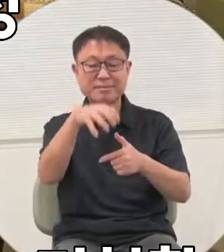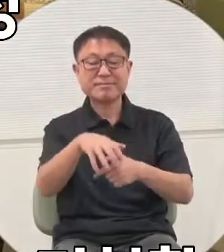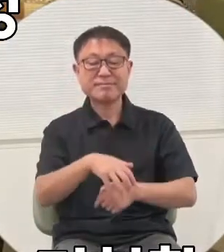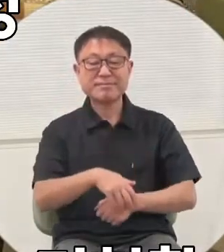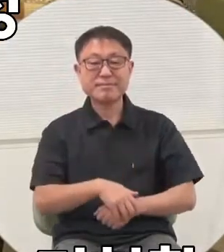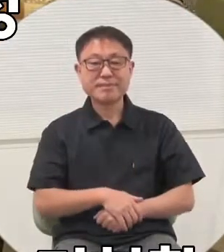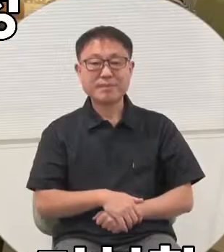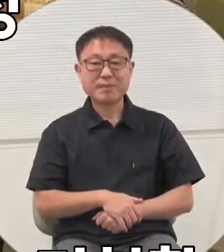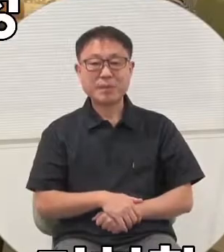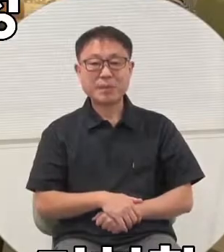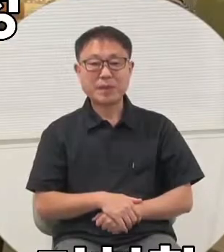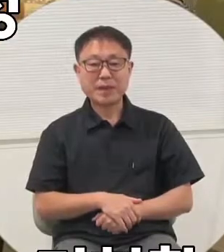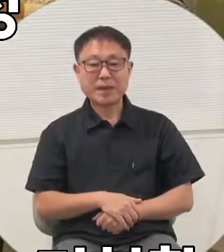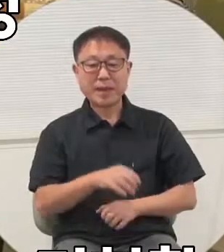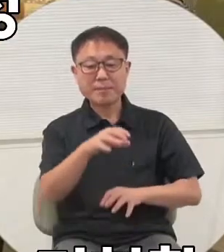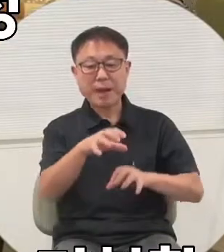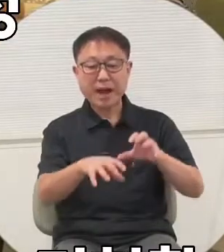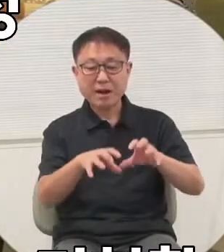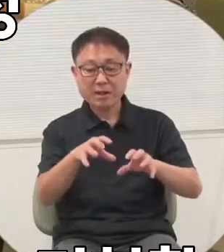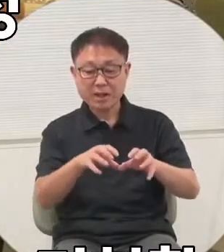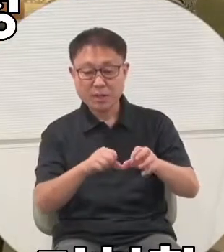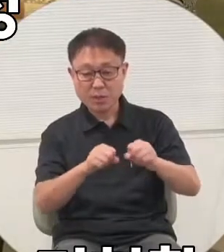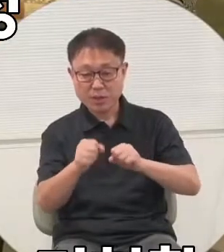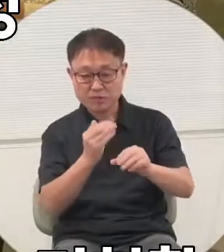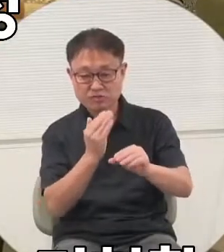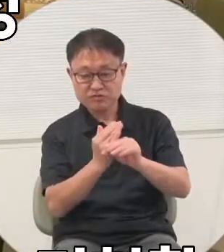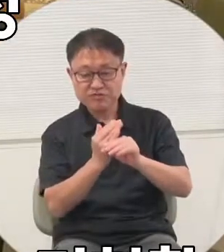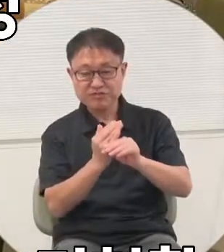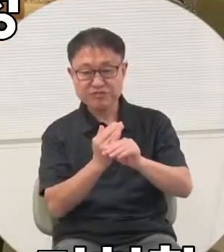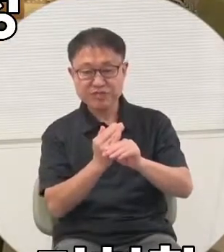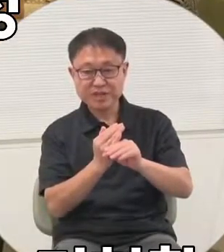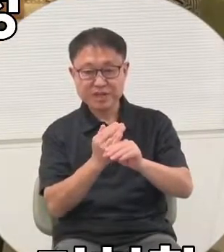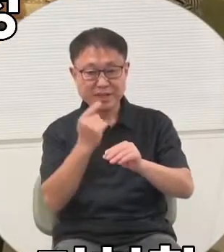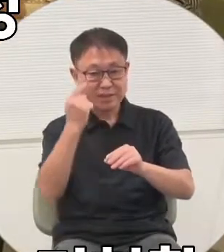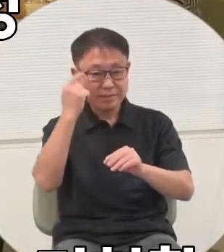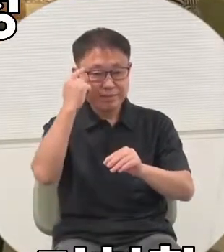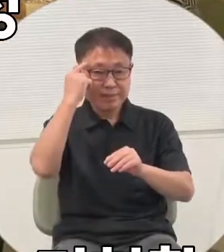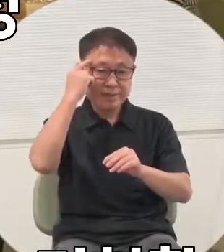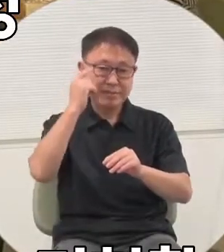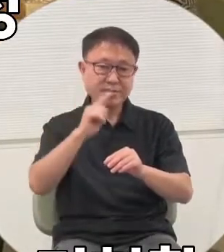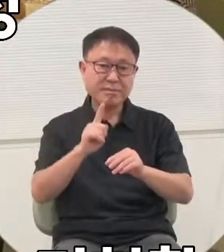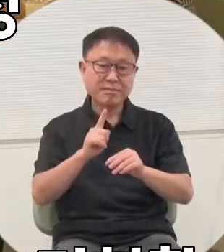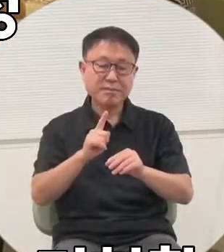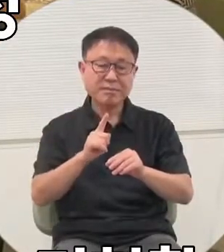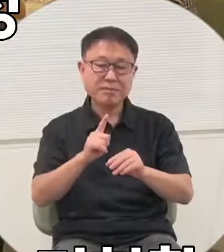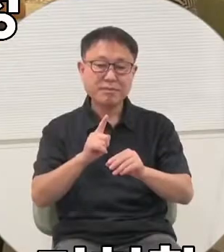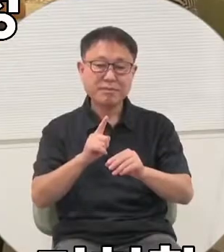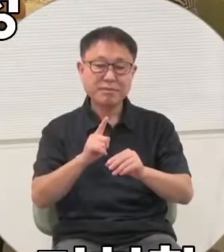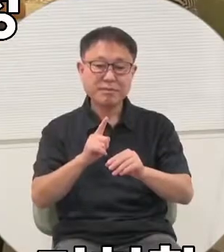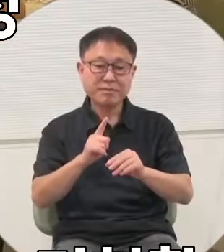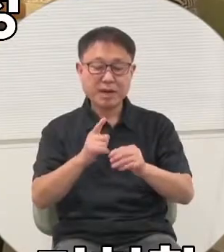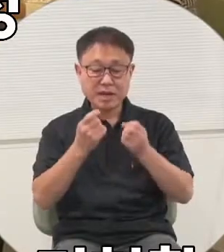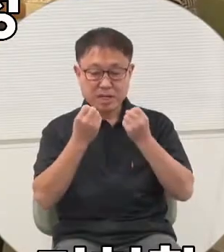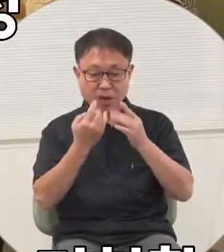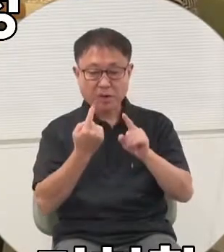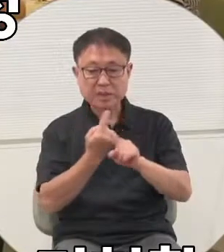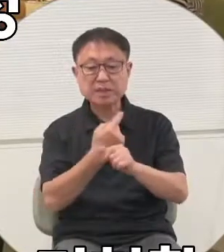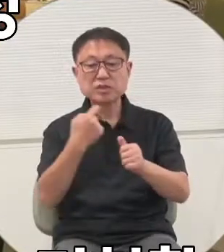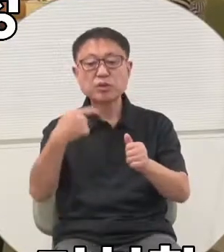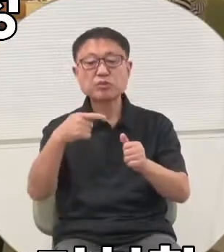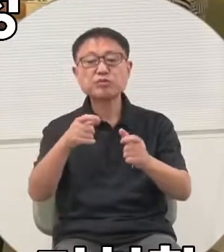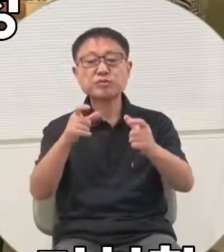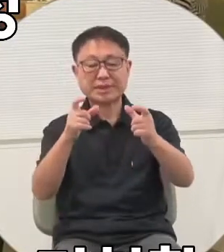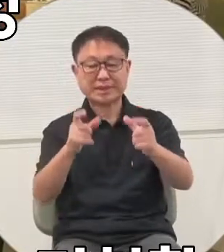이제 마을 공동체를 하면서 떠오른 것이 지금 얘기하신 혁신교육지구. 혁신교육지구도